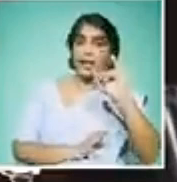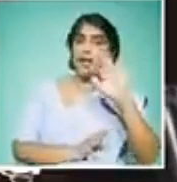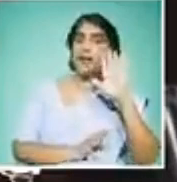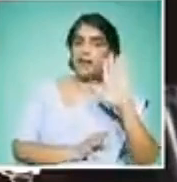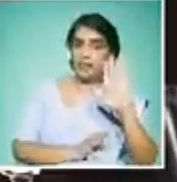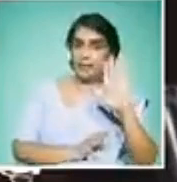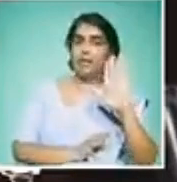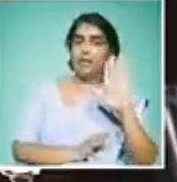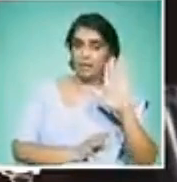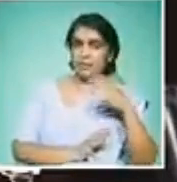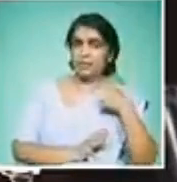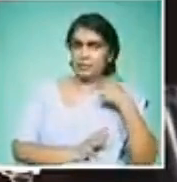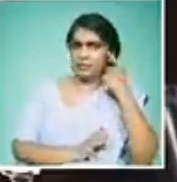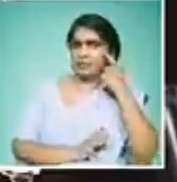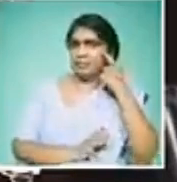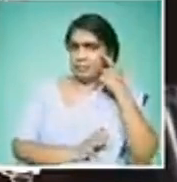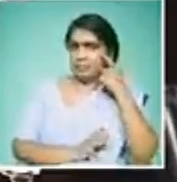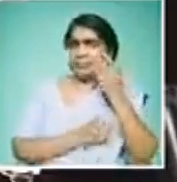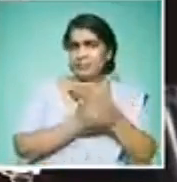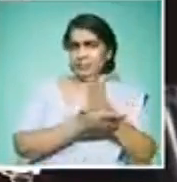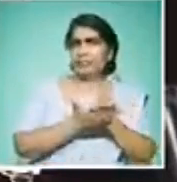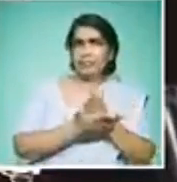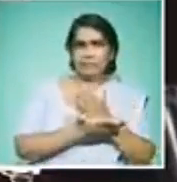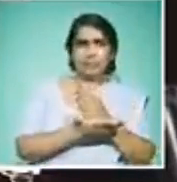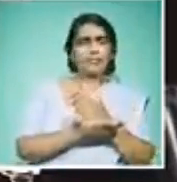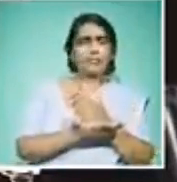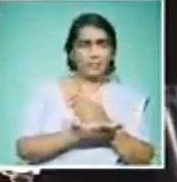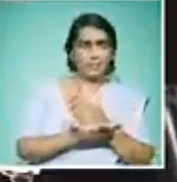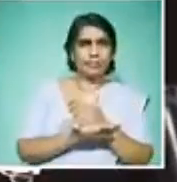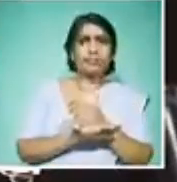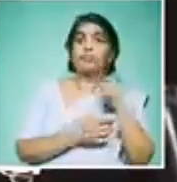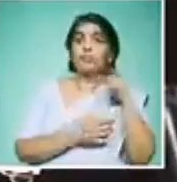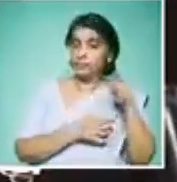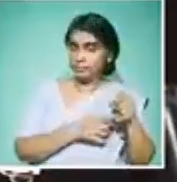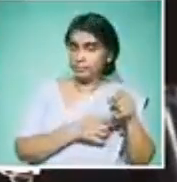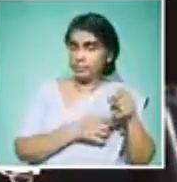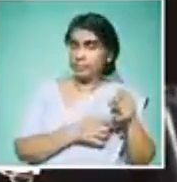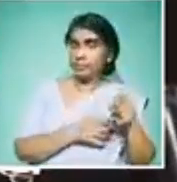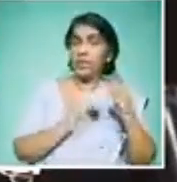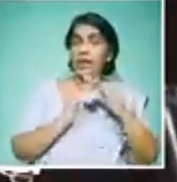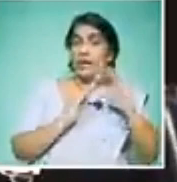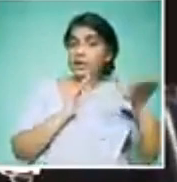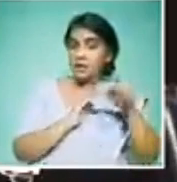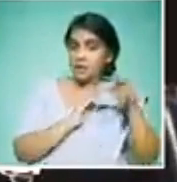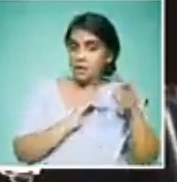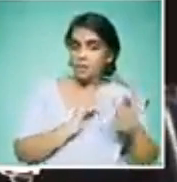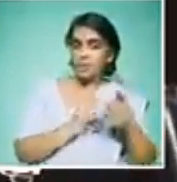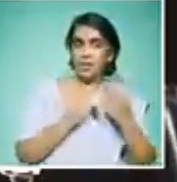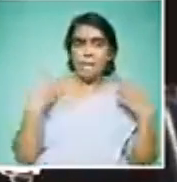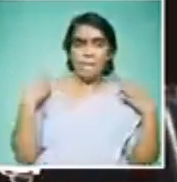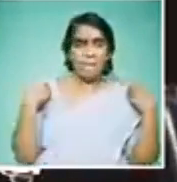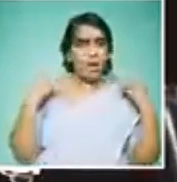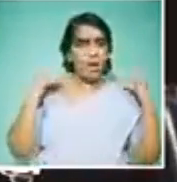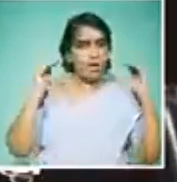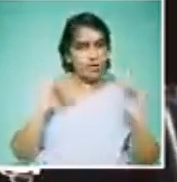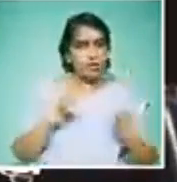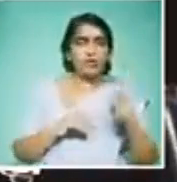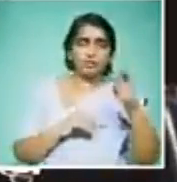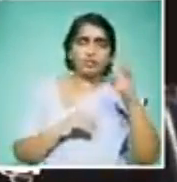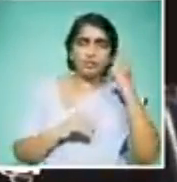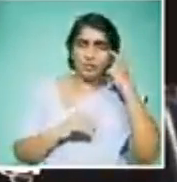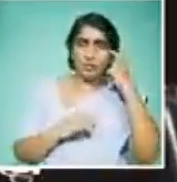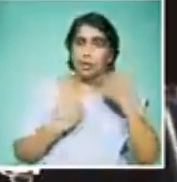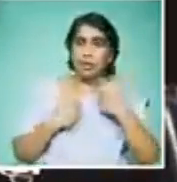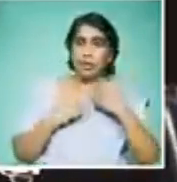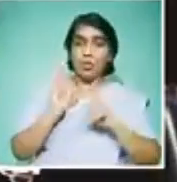1965යි මම දන්න තරමින් තියෙන්නේ වර්ගීකරණය කරන්න. එතකට ගමේ අඩුපාඩුකම් තියෙනවා. ඔබතුමා දන්නවා